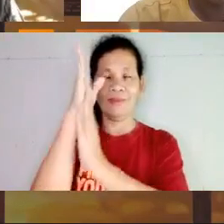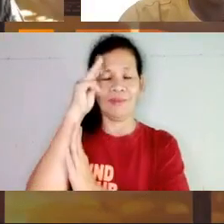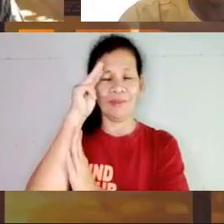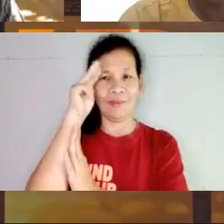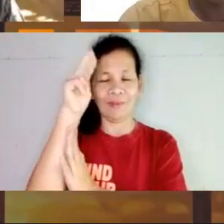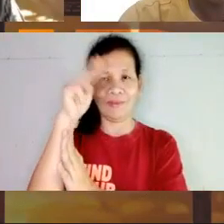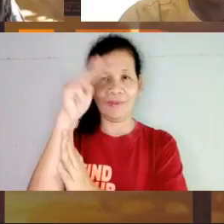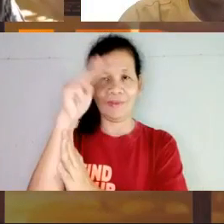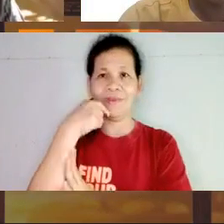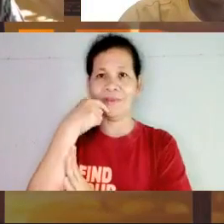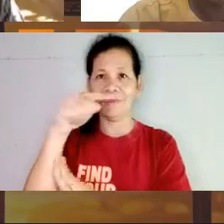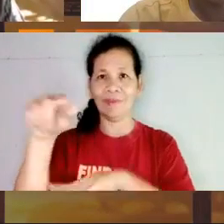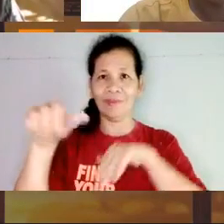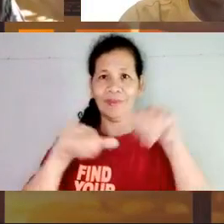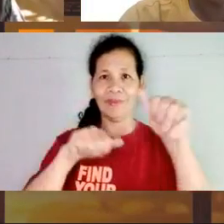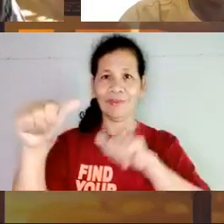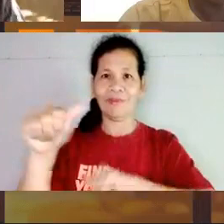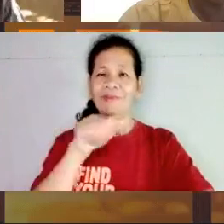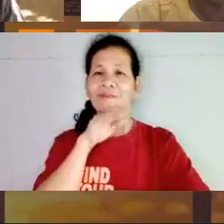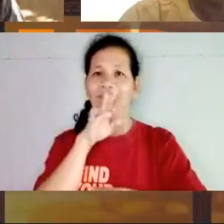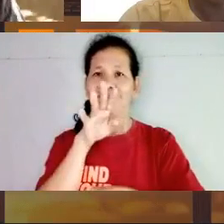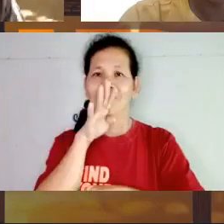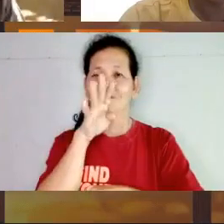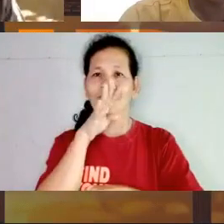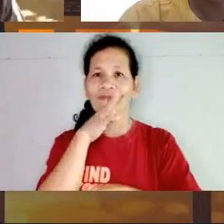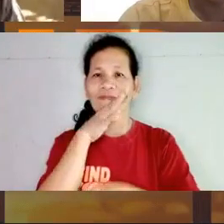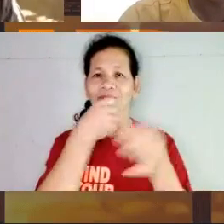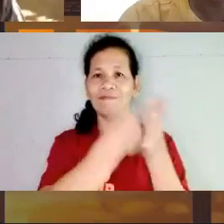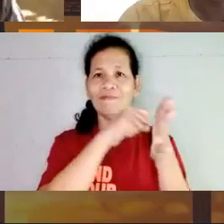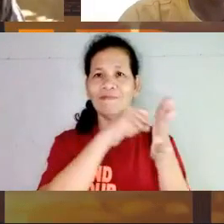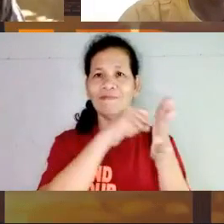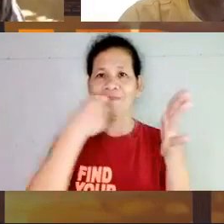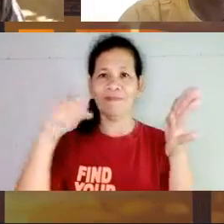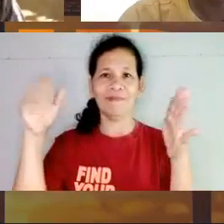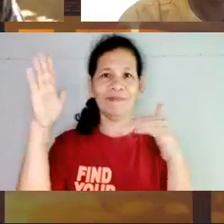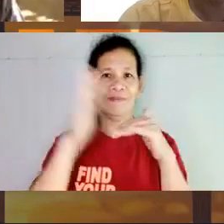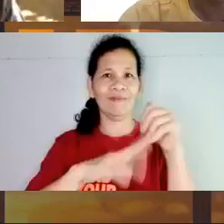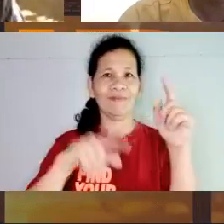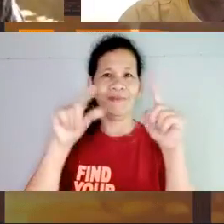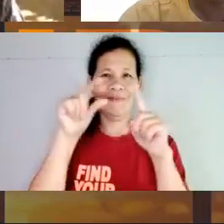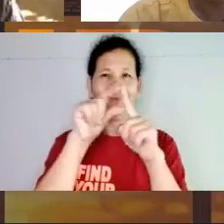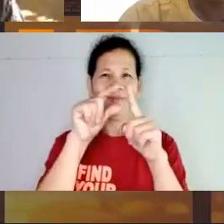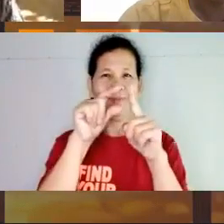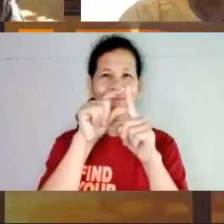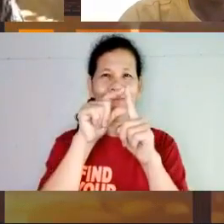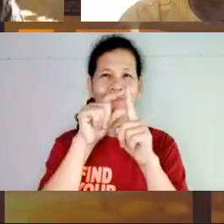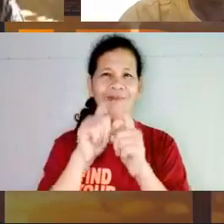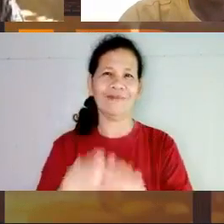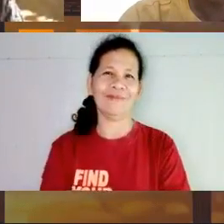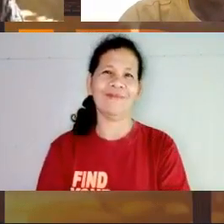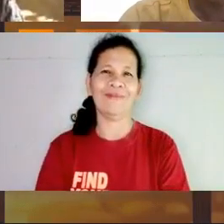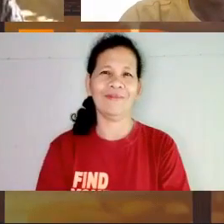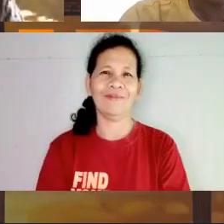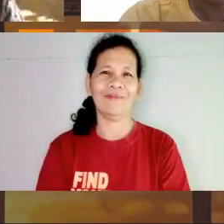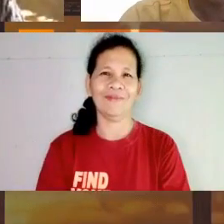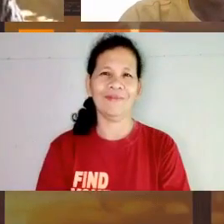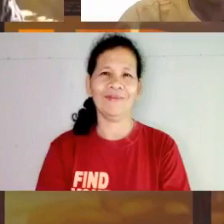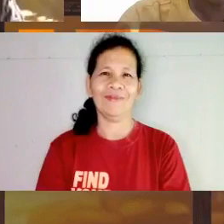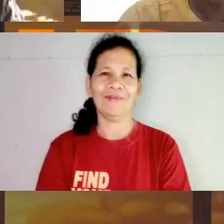says, action speak louder than words. So, ganda. Salamat, Ate Noemi.